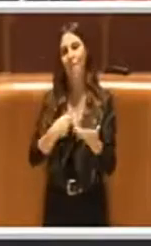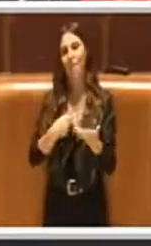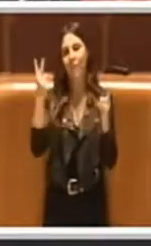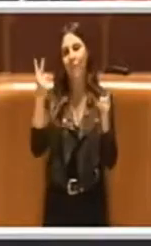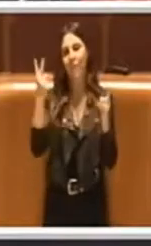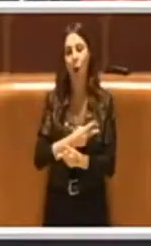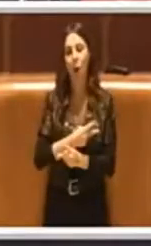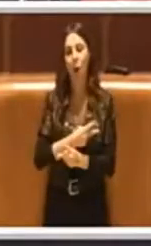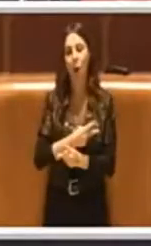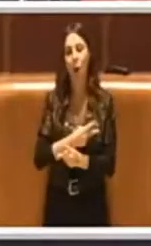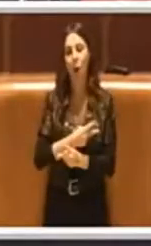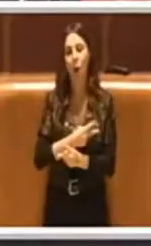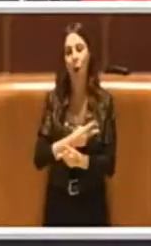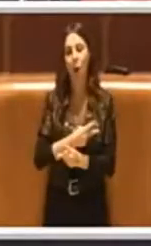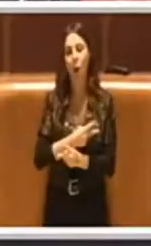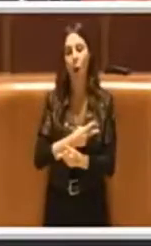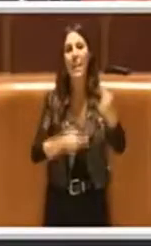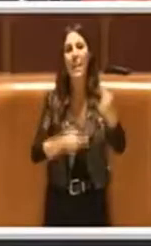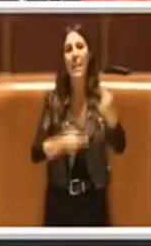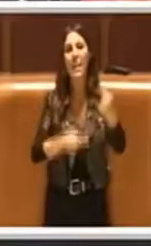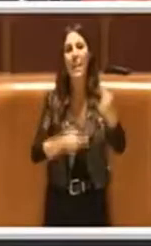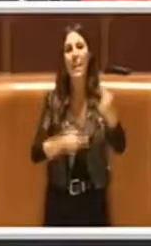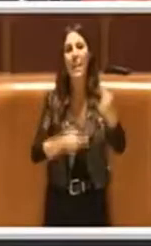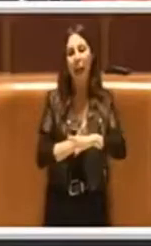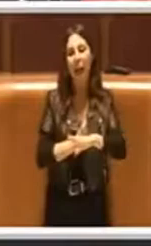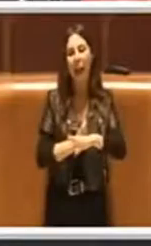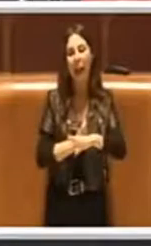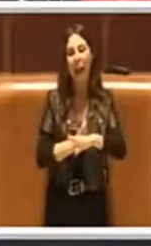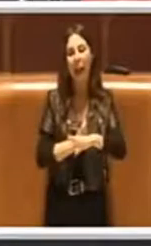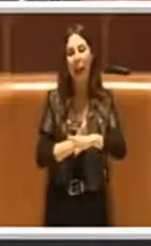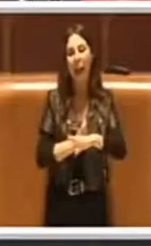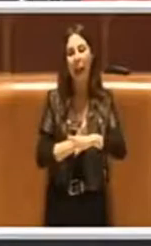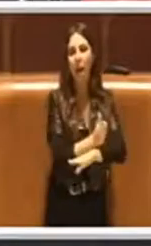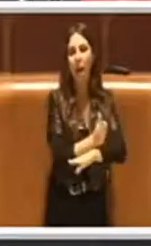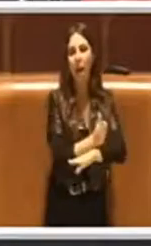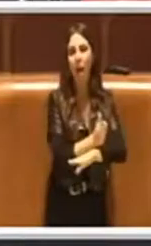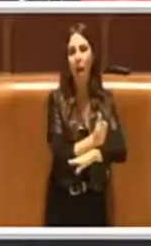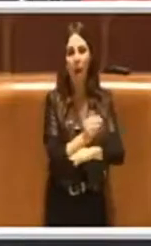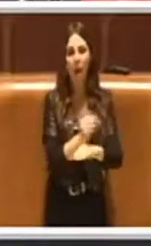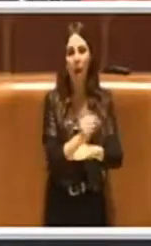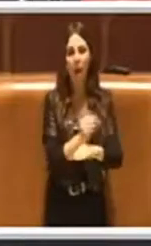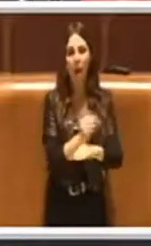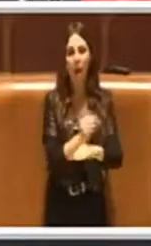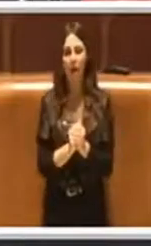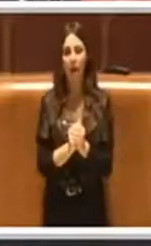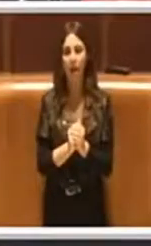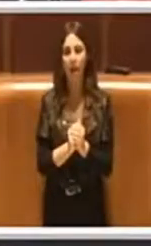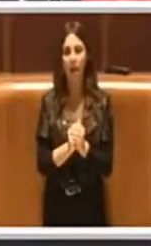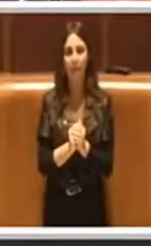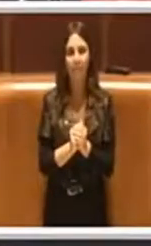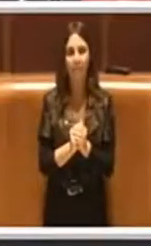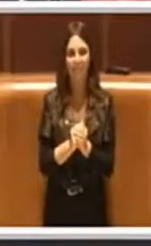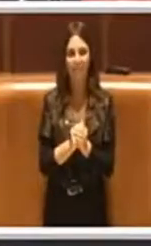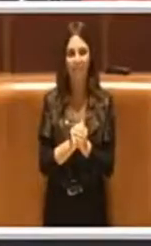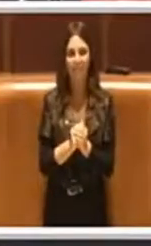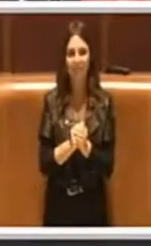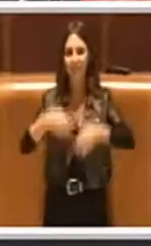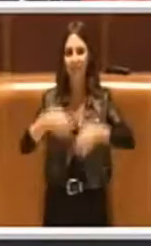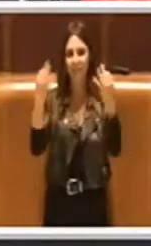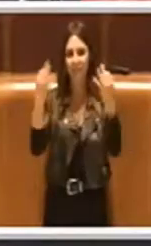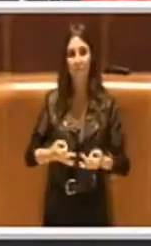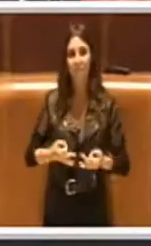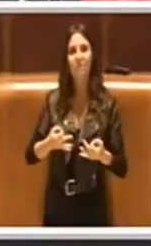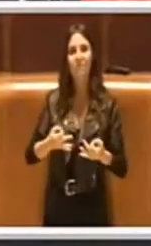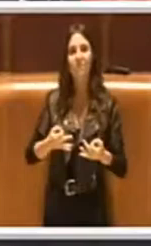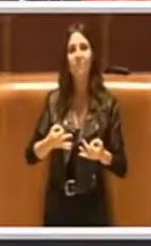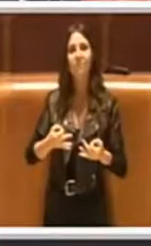problemi di bilancio che ci stanno e io sono sono sicuro che presto